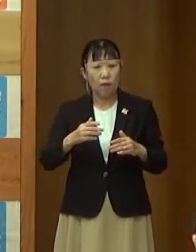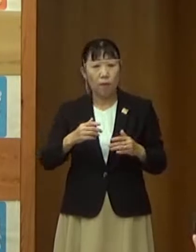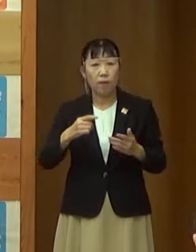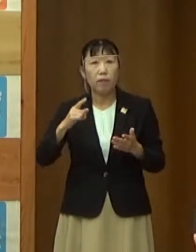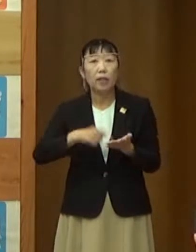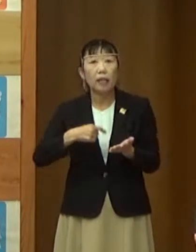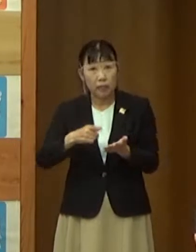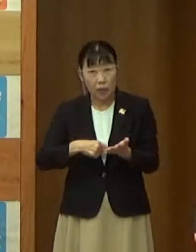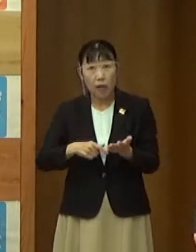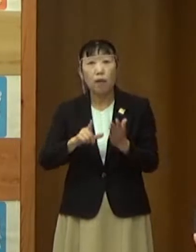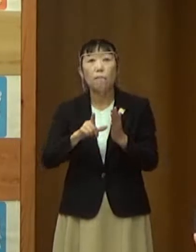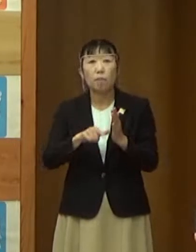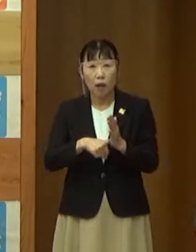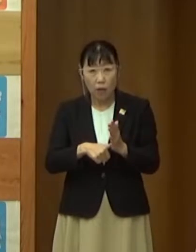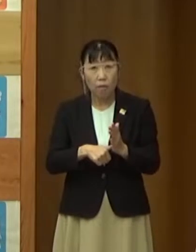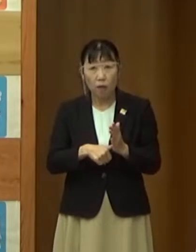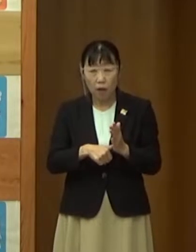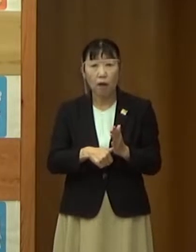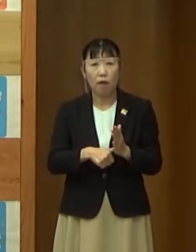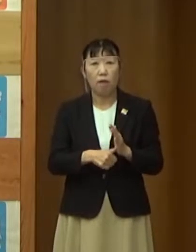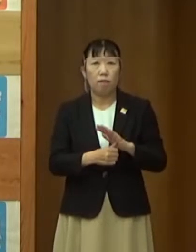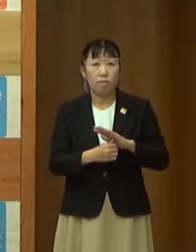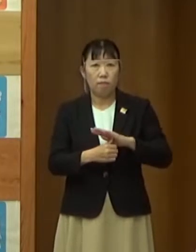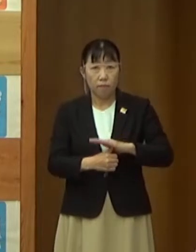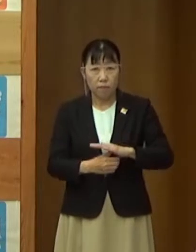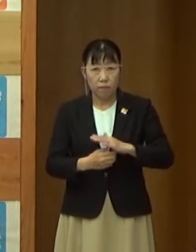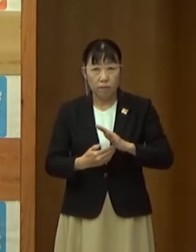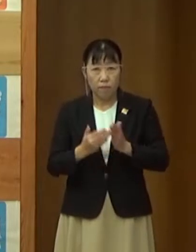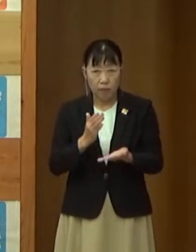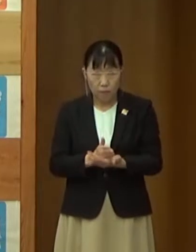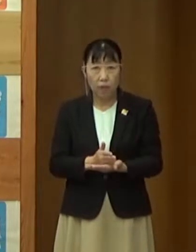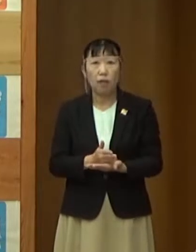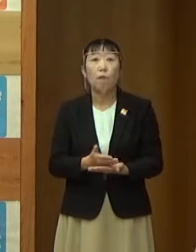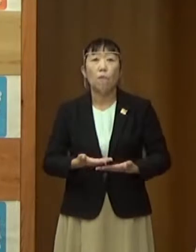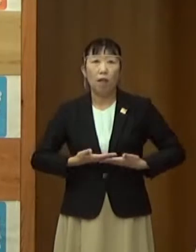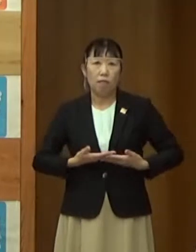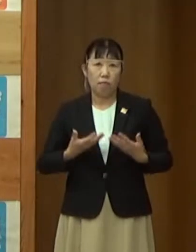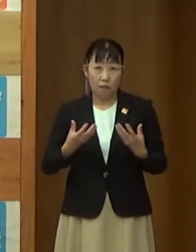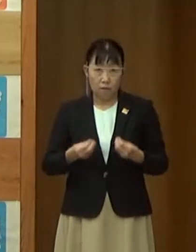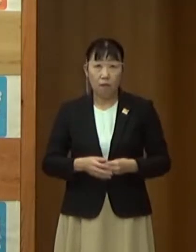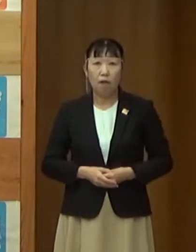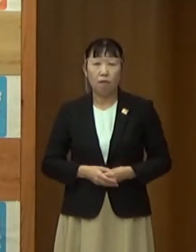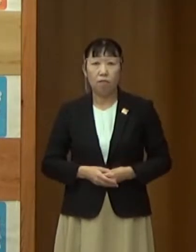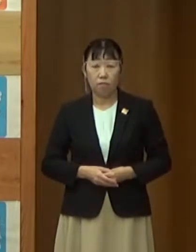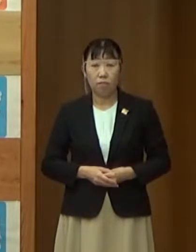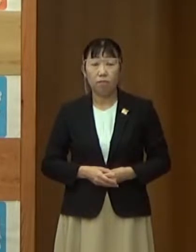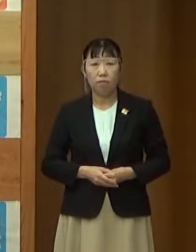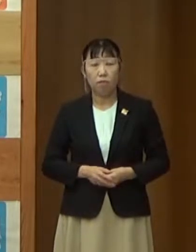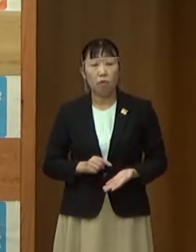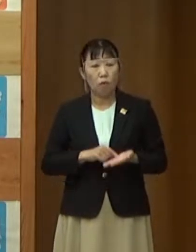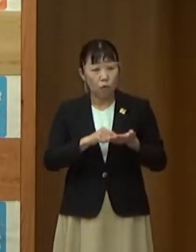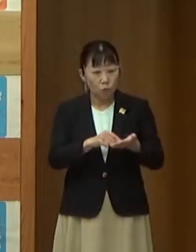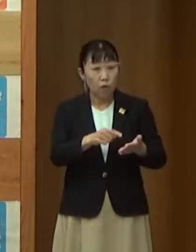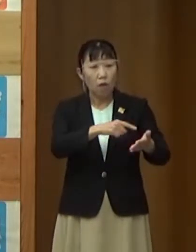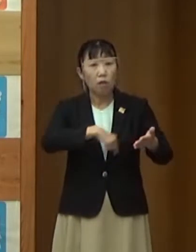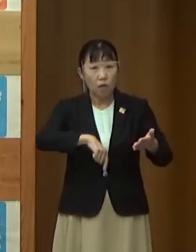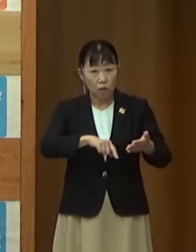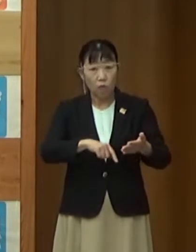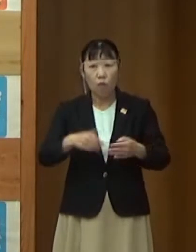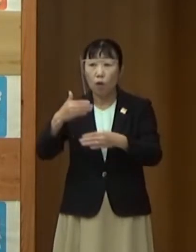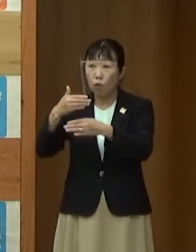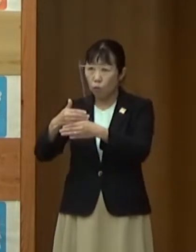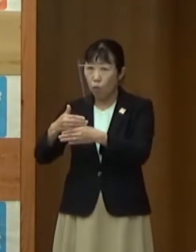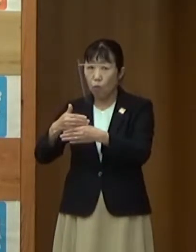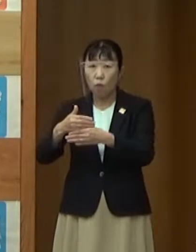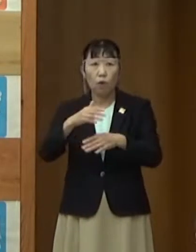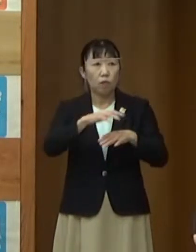いいたします。要請の内容、支援金の詳細につきましては道や札幌市のホーム